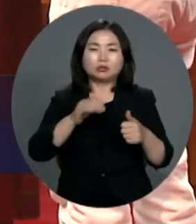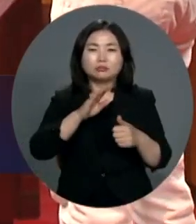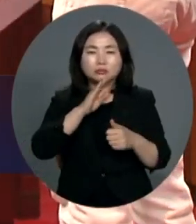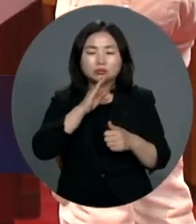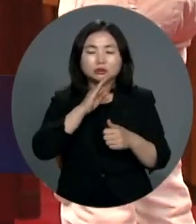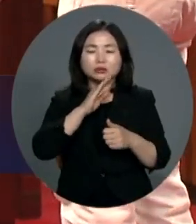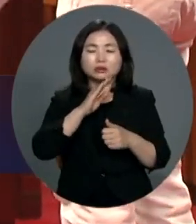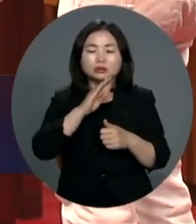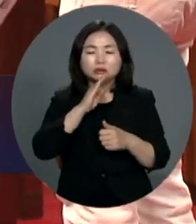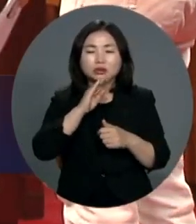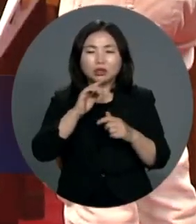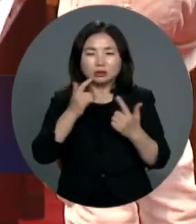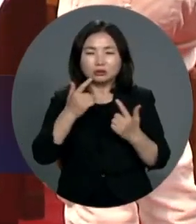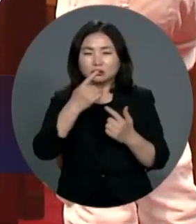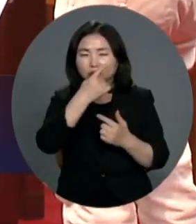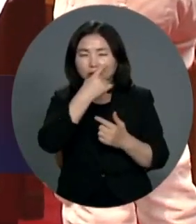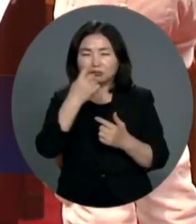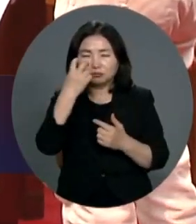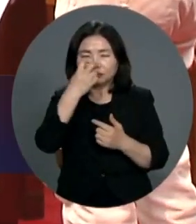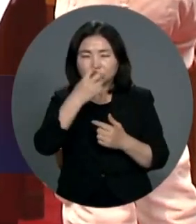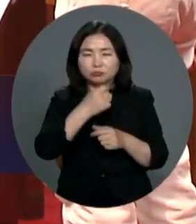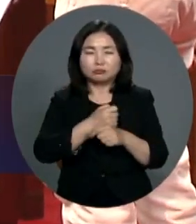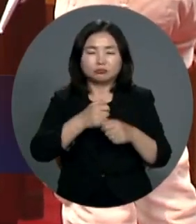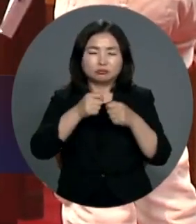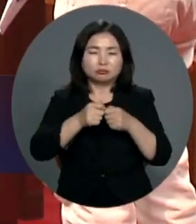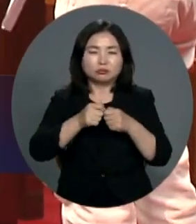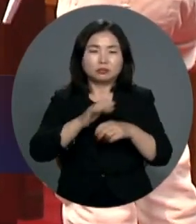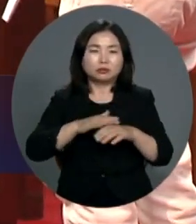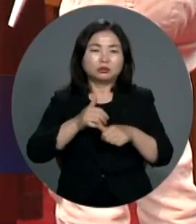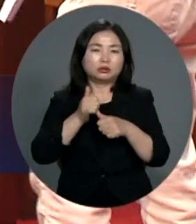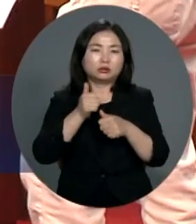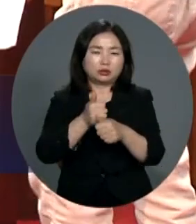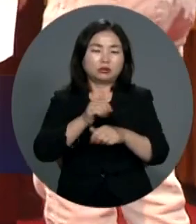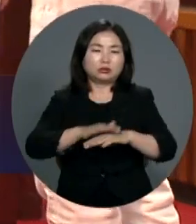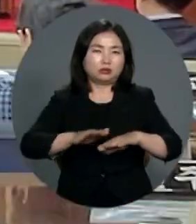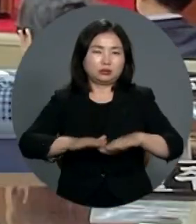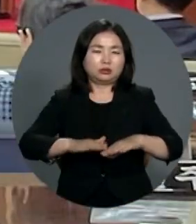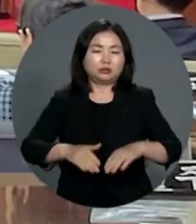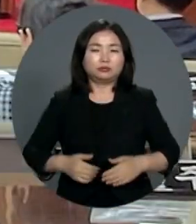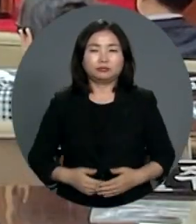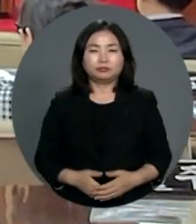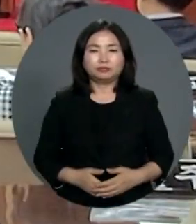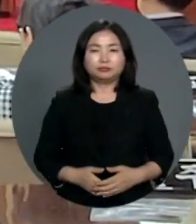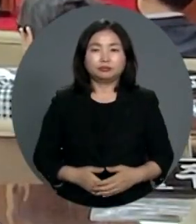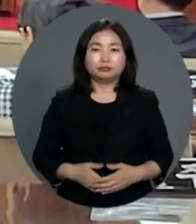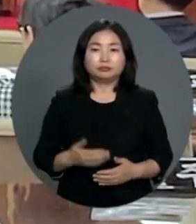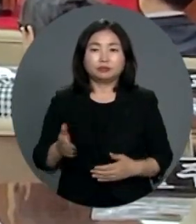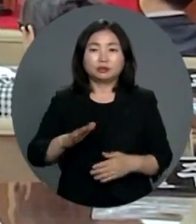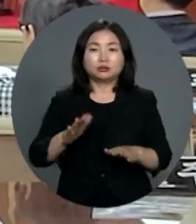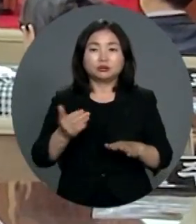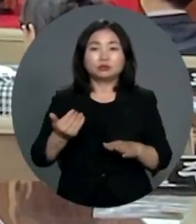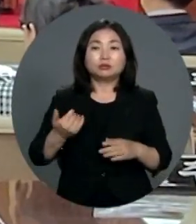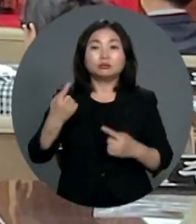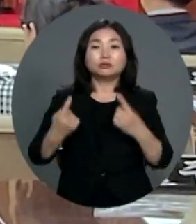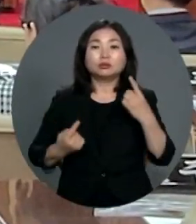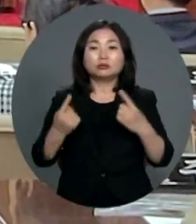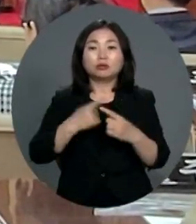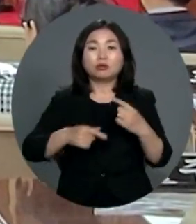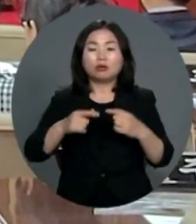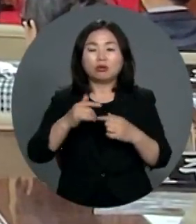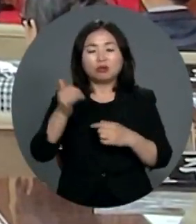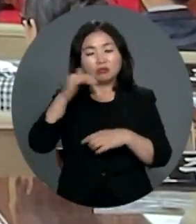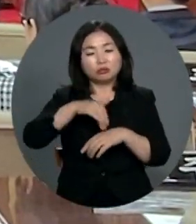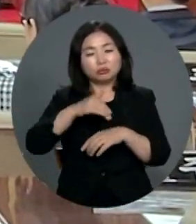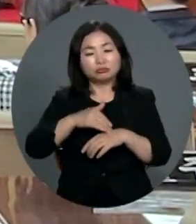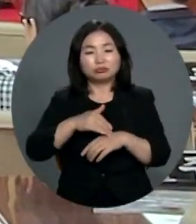진상규명이 되면 필요한 조치를 취할 수 있도록 그렇게 하겠습니다. 하지만 이전보다는 나아진